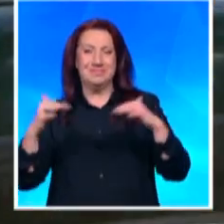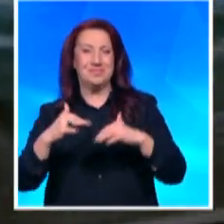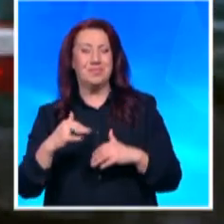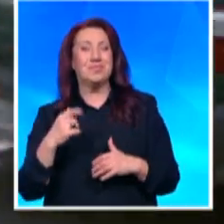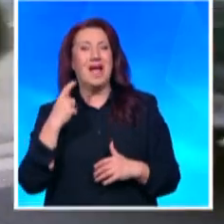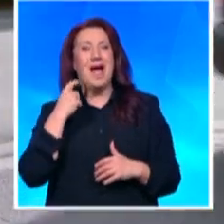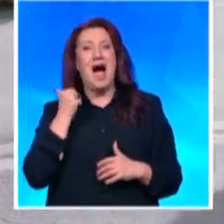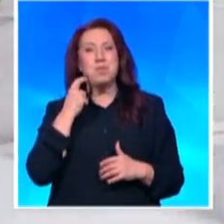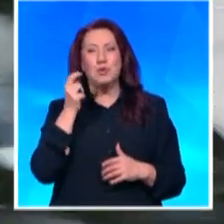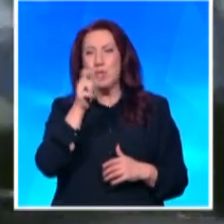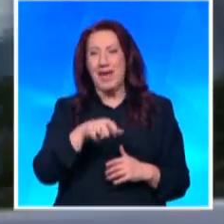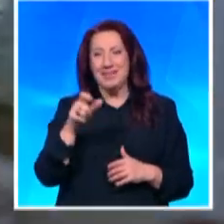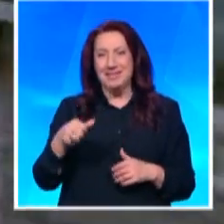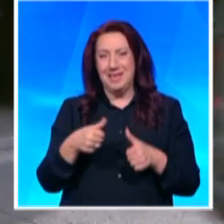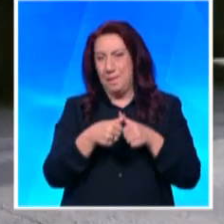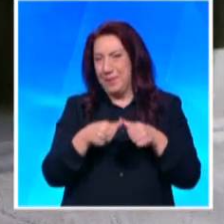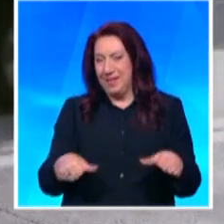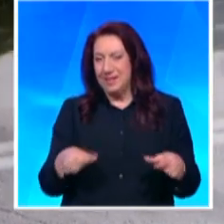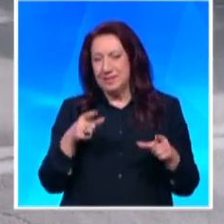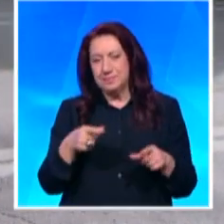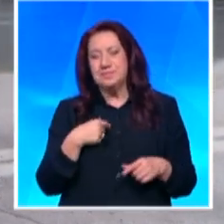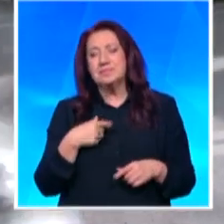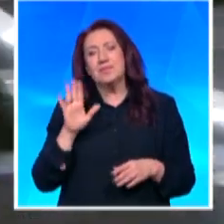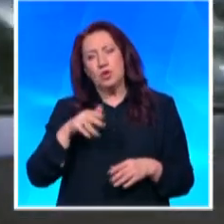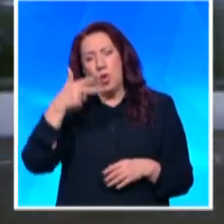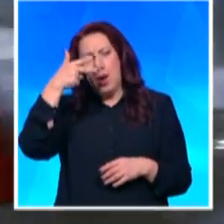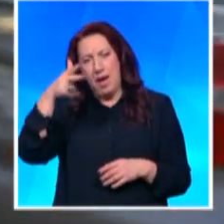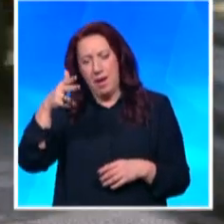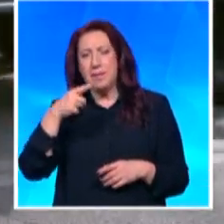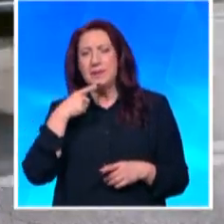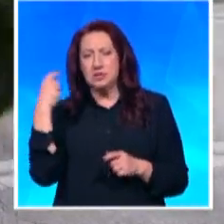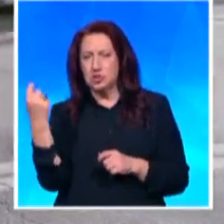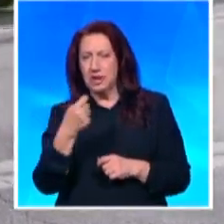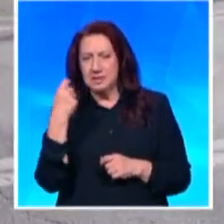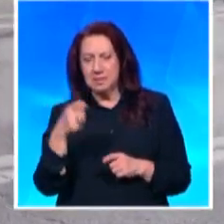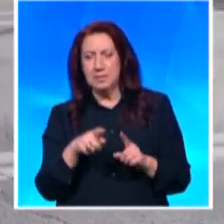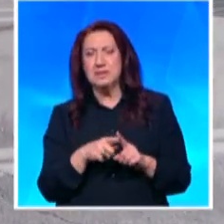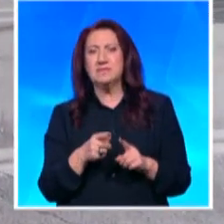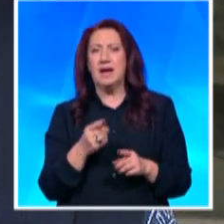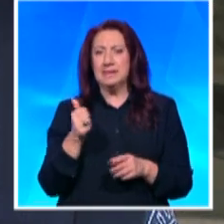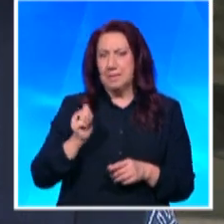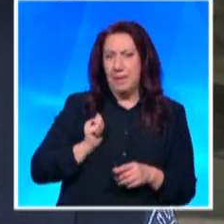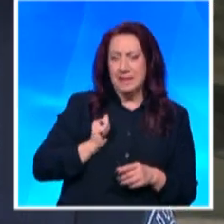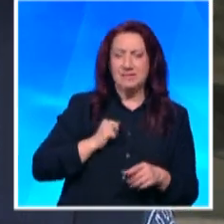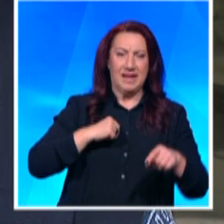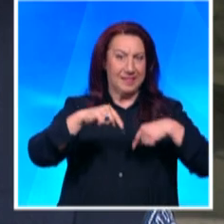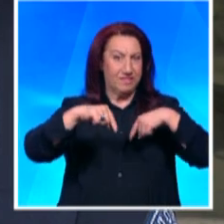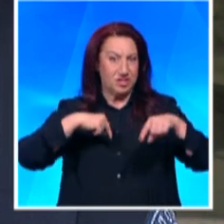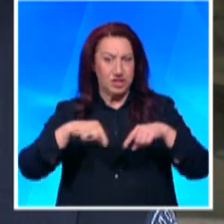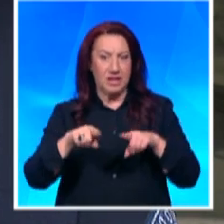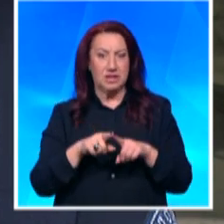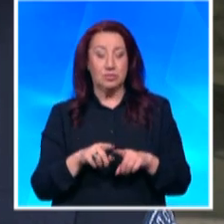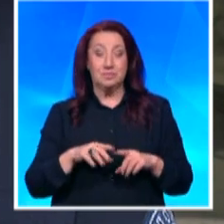КАТ, пътни камери и радари ще следят за безопасността на пътя и за шофиране след употреба на алкохол или наркотици. Всички са млади